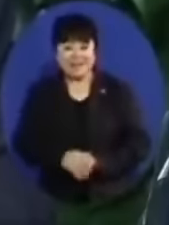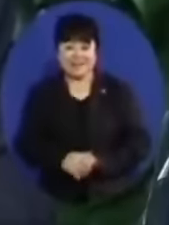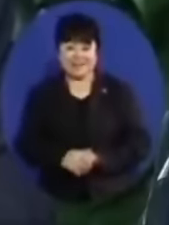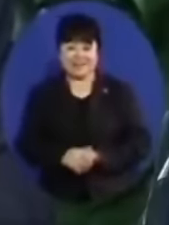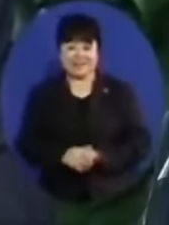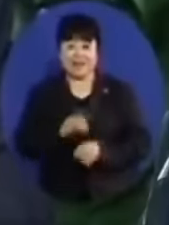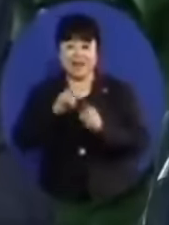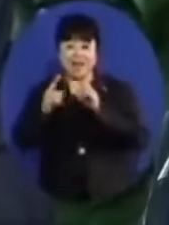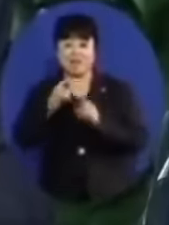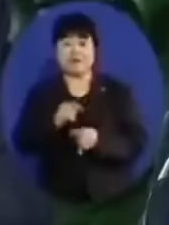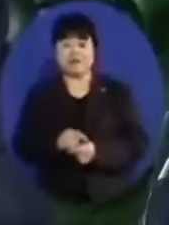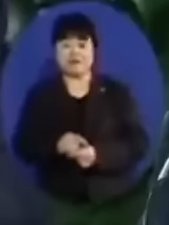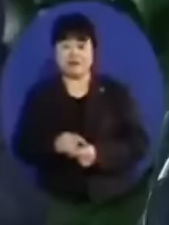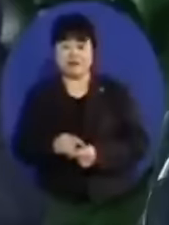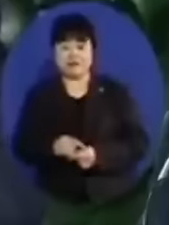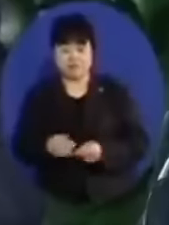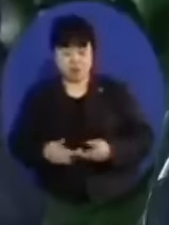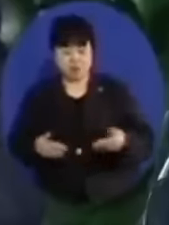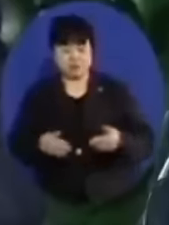말을 내라고 합니까?